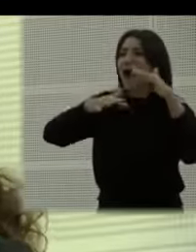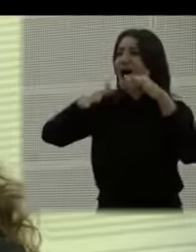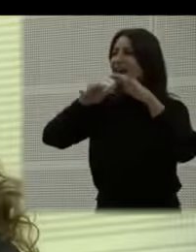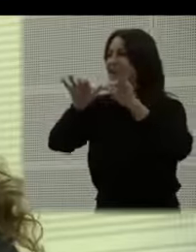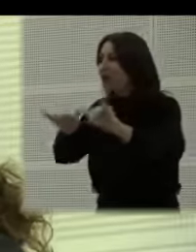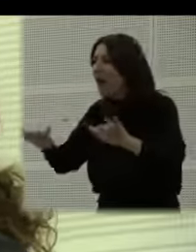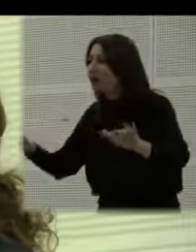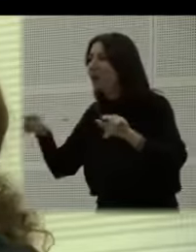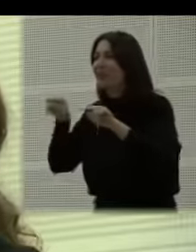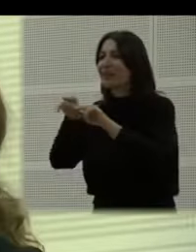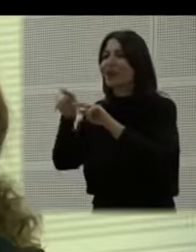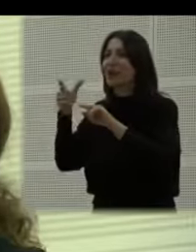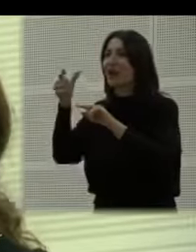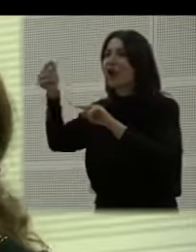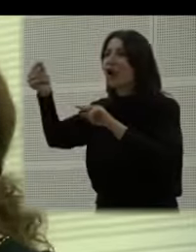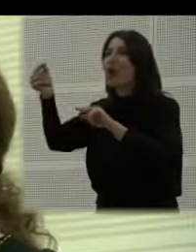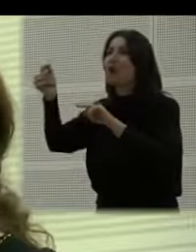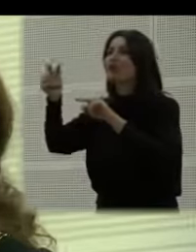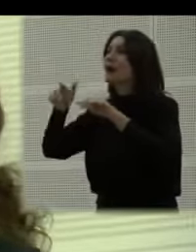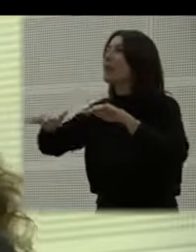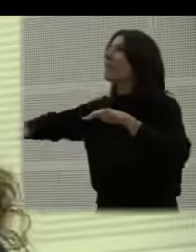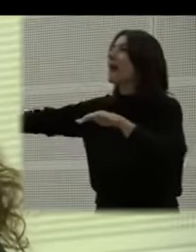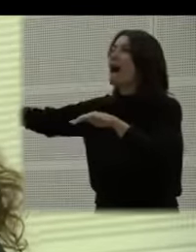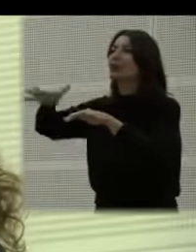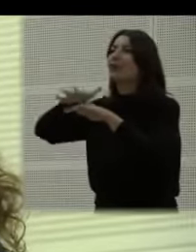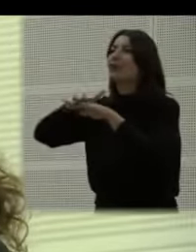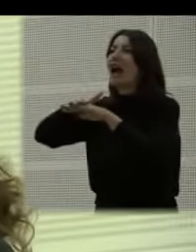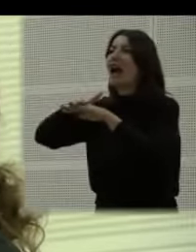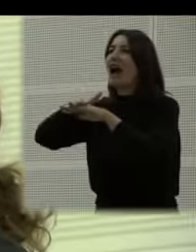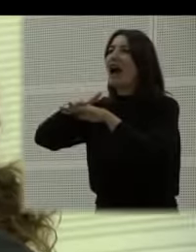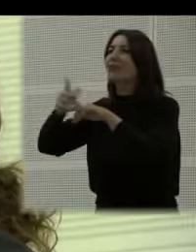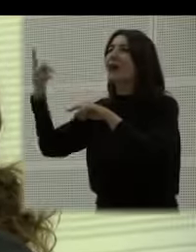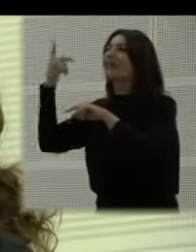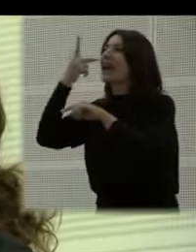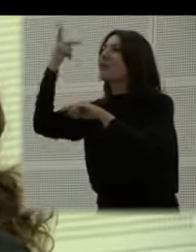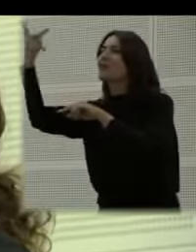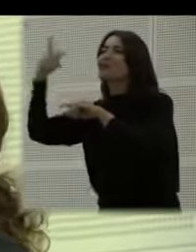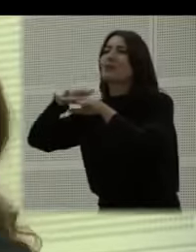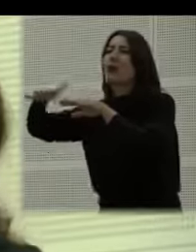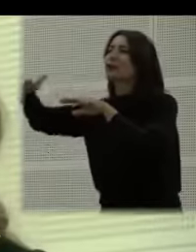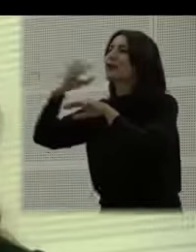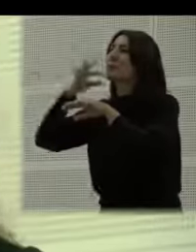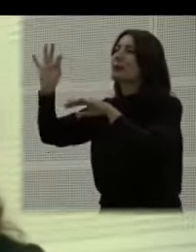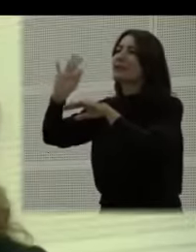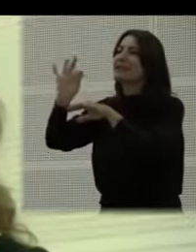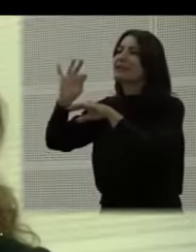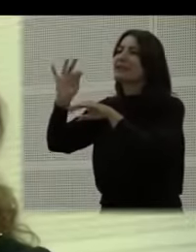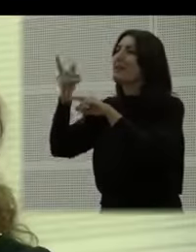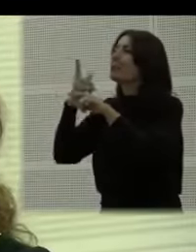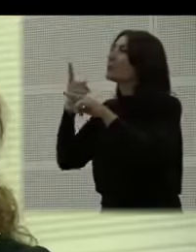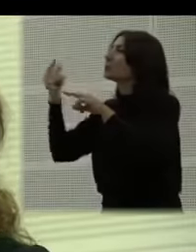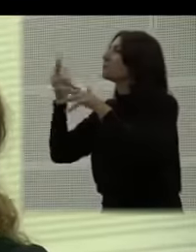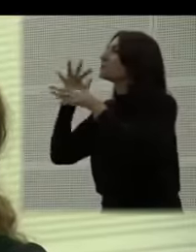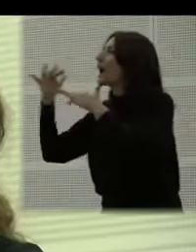bambini, con il panorama color glicine che ho visto ieri su Firenze, con l'arte.